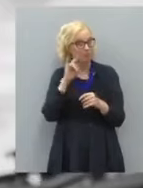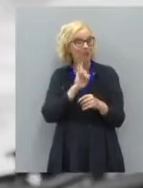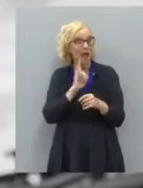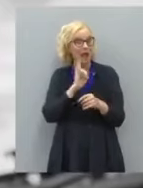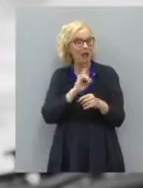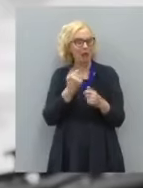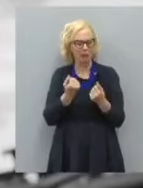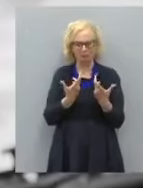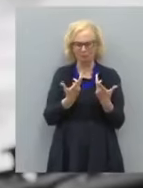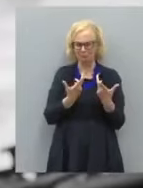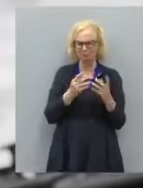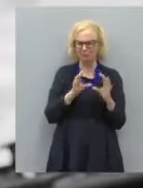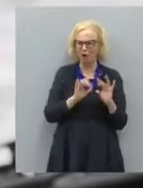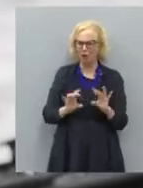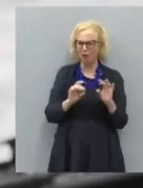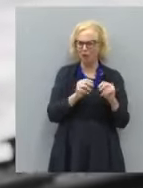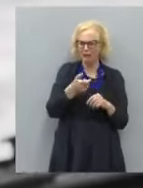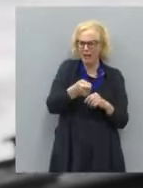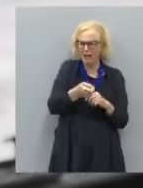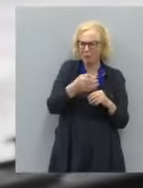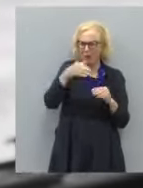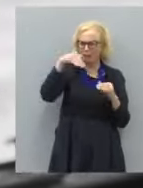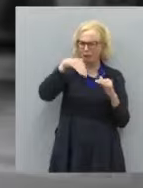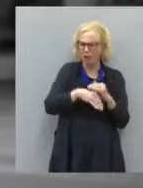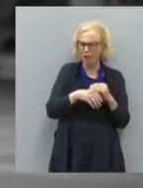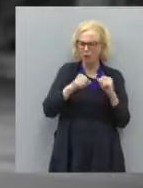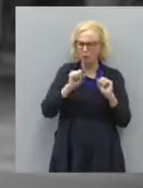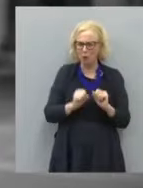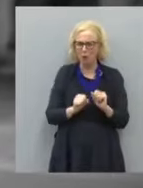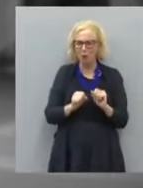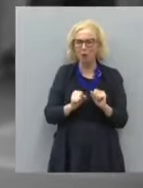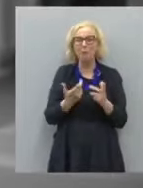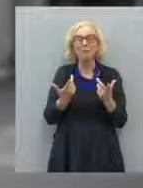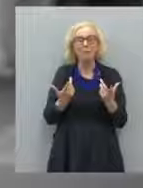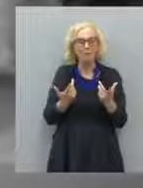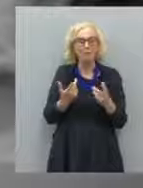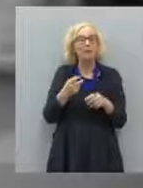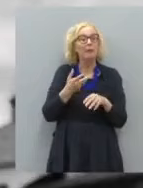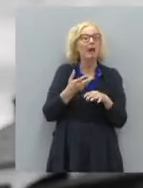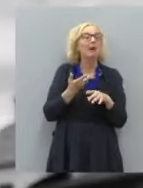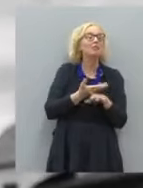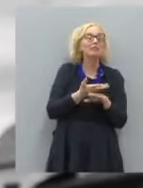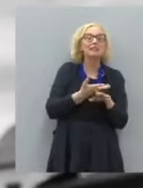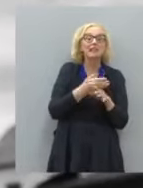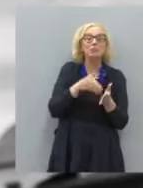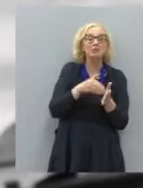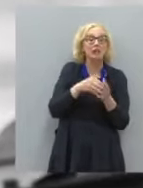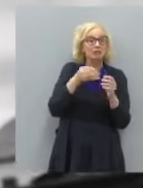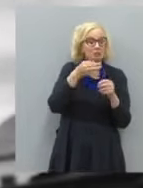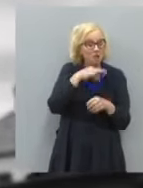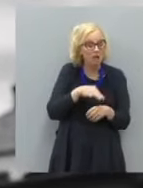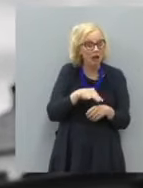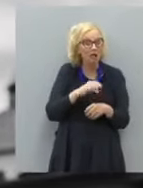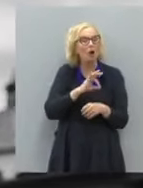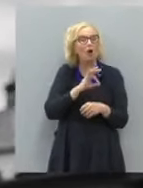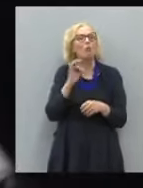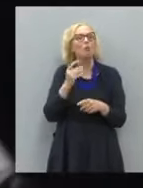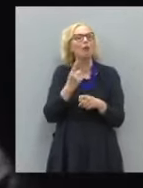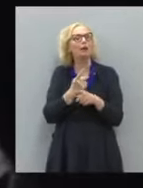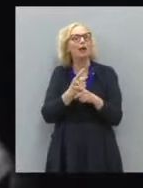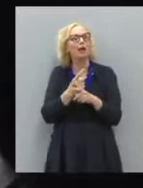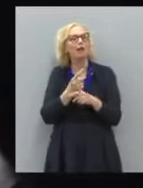le librerie e i parrucchieri sono asintomatici torneremo a fare sesso in presenza o devo farmi una ricarica